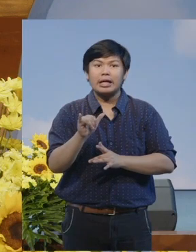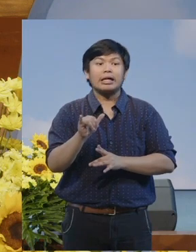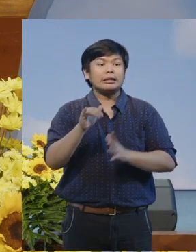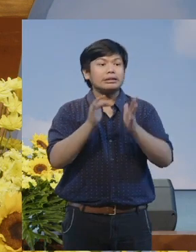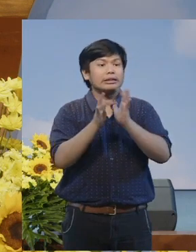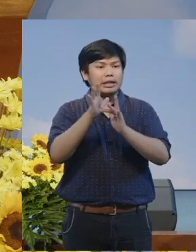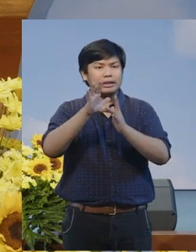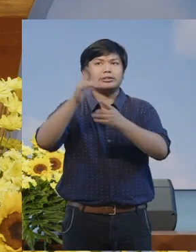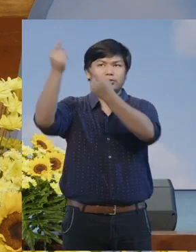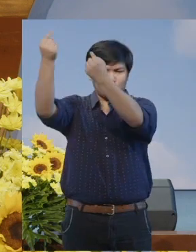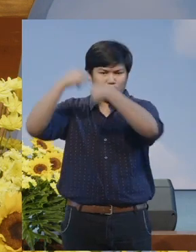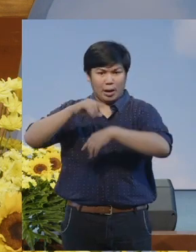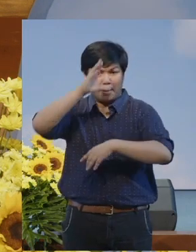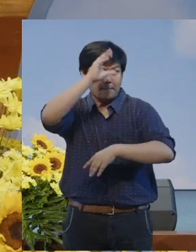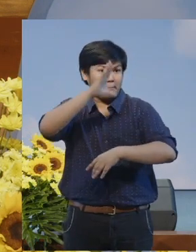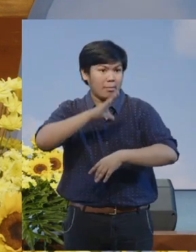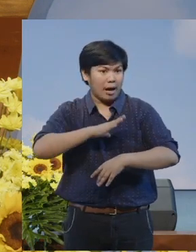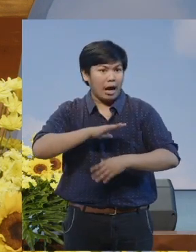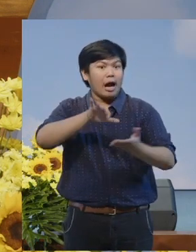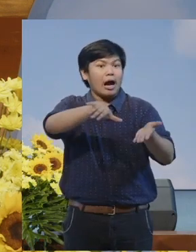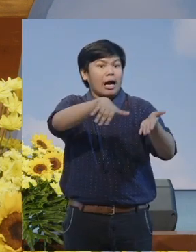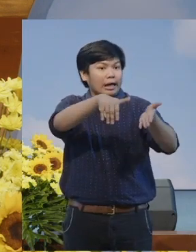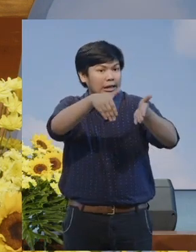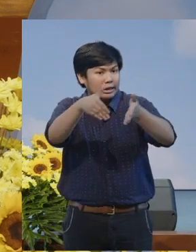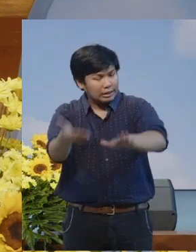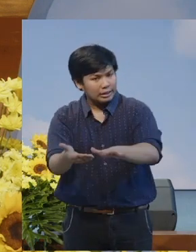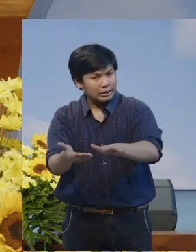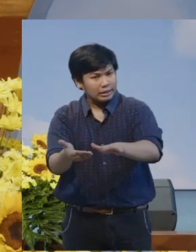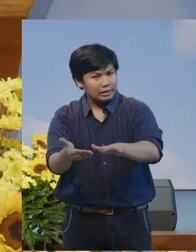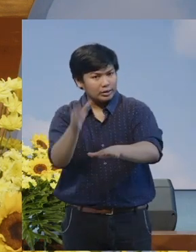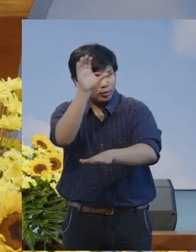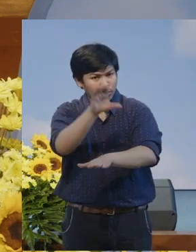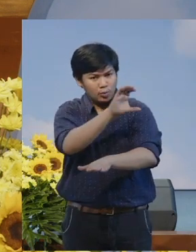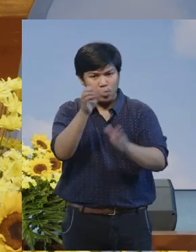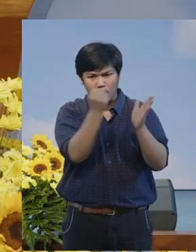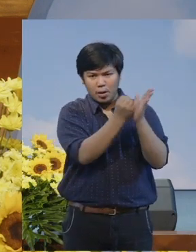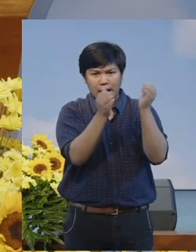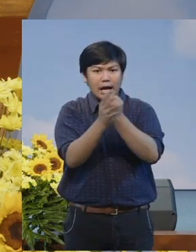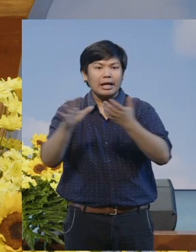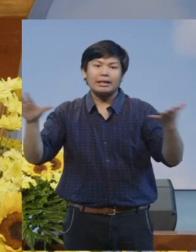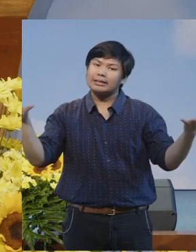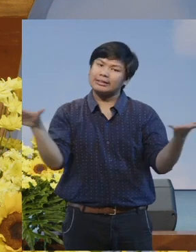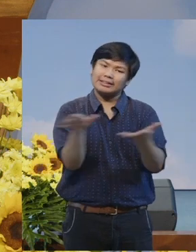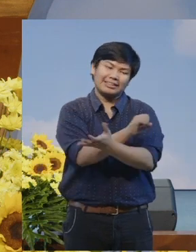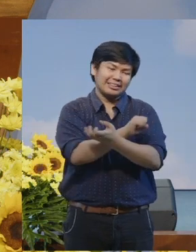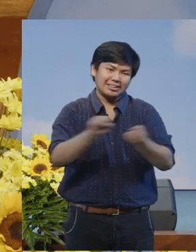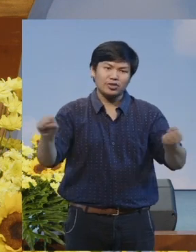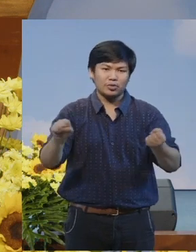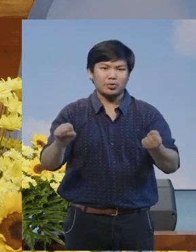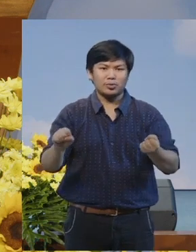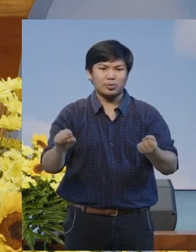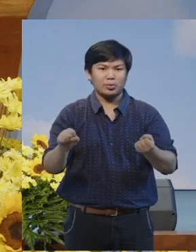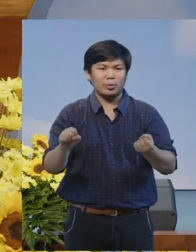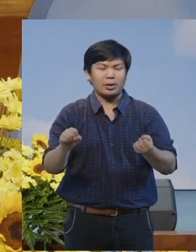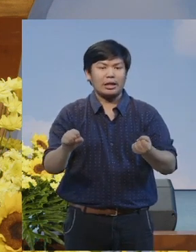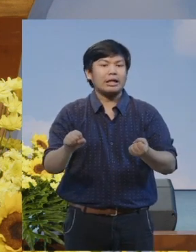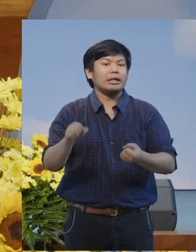siya. That through death he might destroy the one who has the power of death, that is the